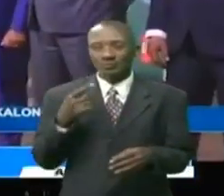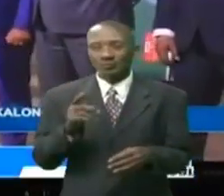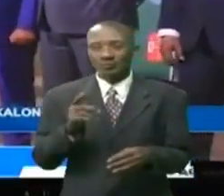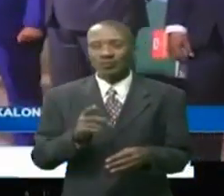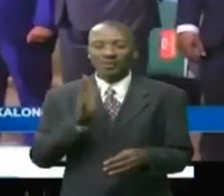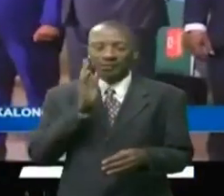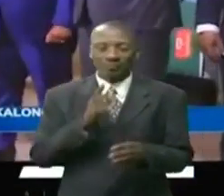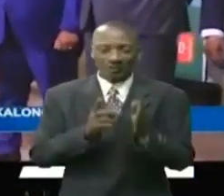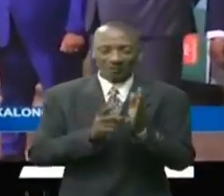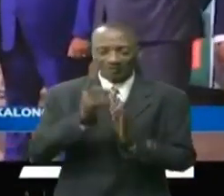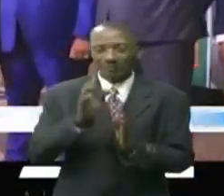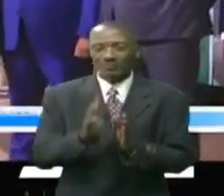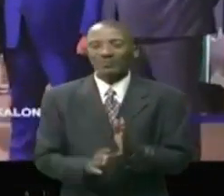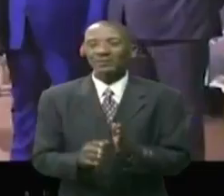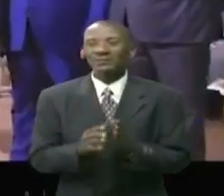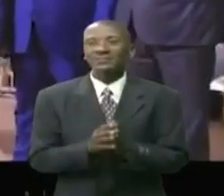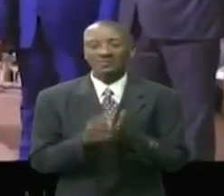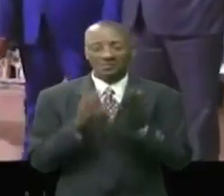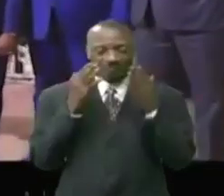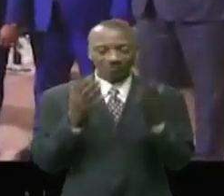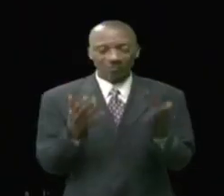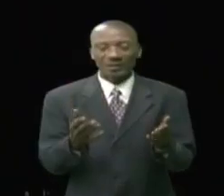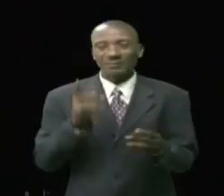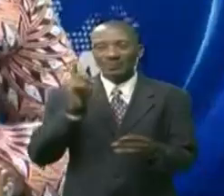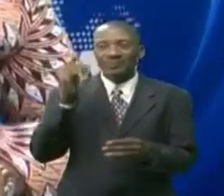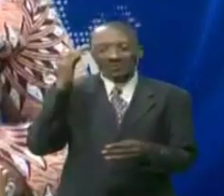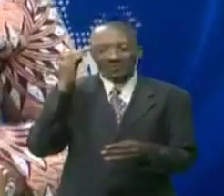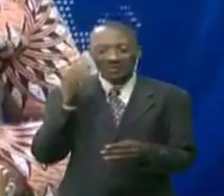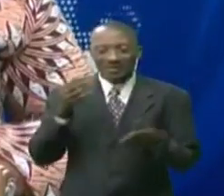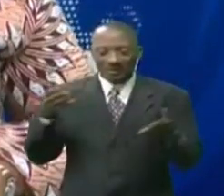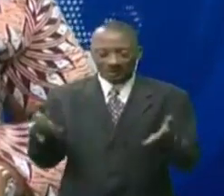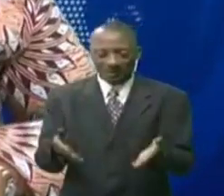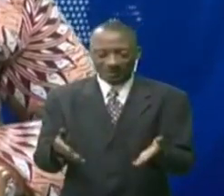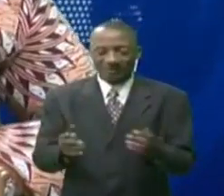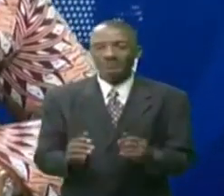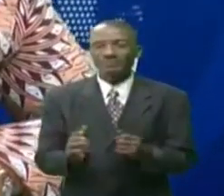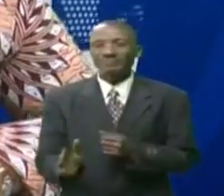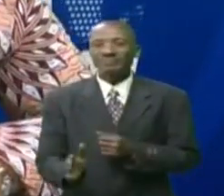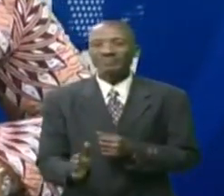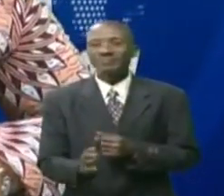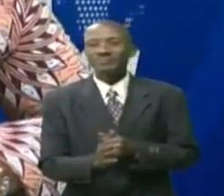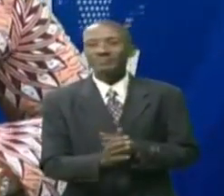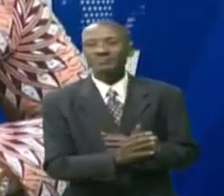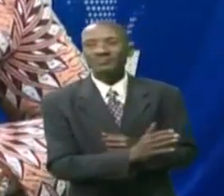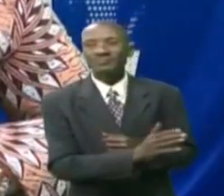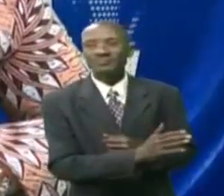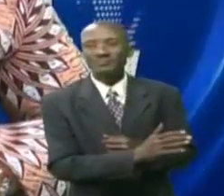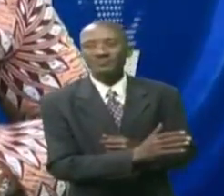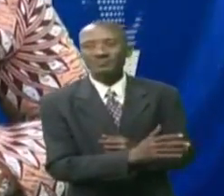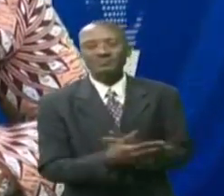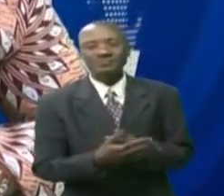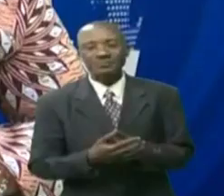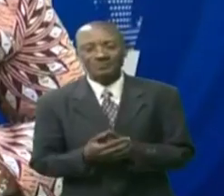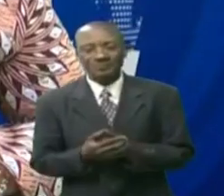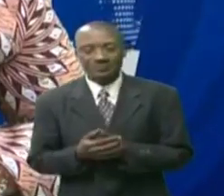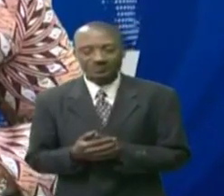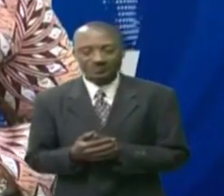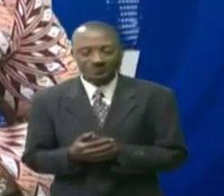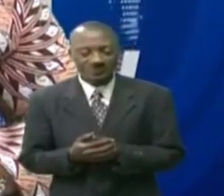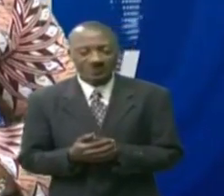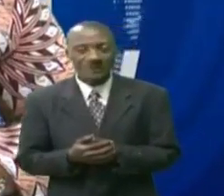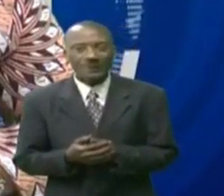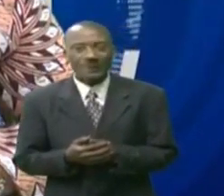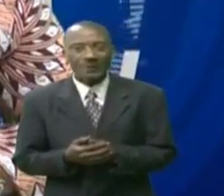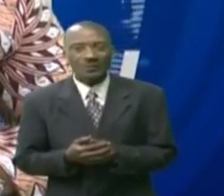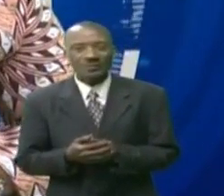Africa en présence du Premier ministre. Et cet avis au public, la Banque centrale du Congo, BCC, rappelle au